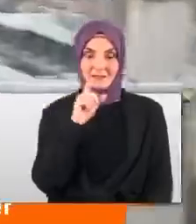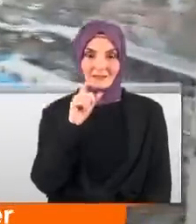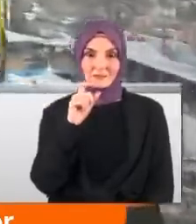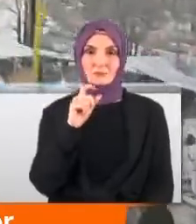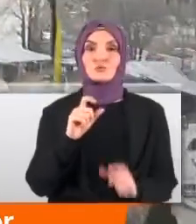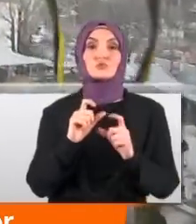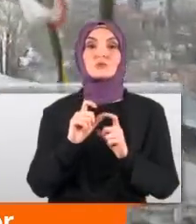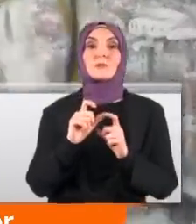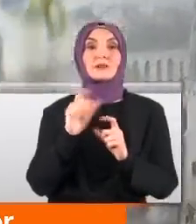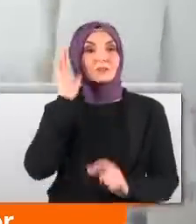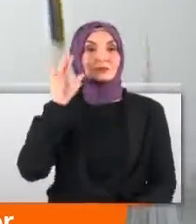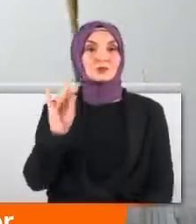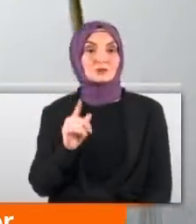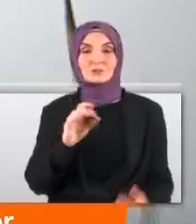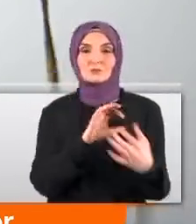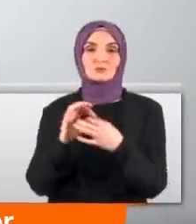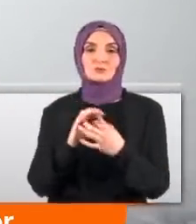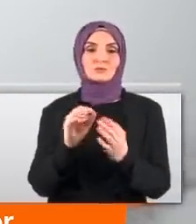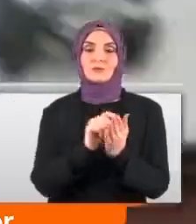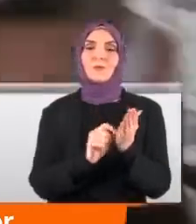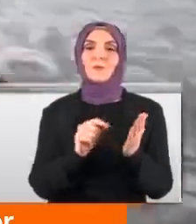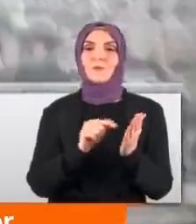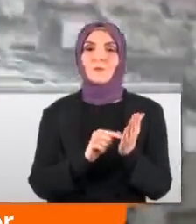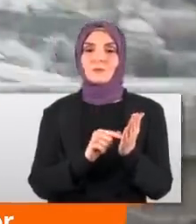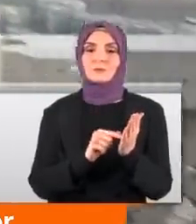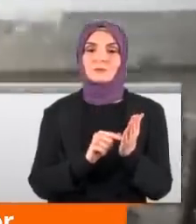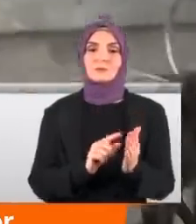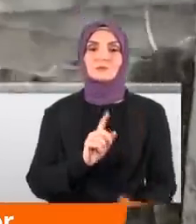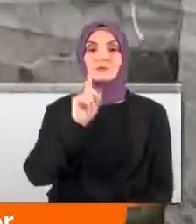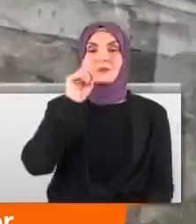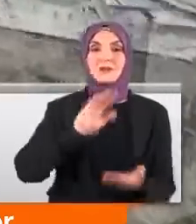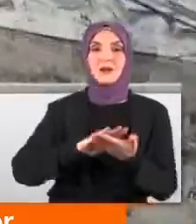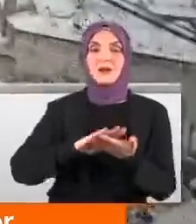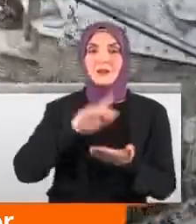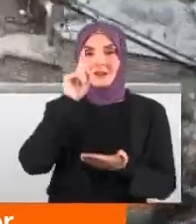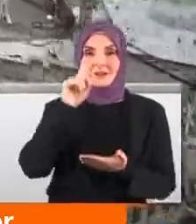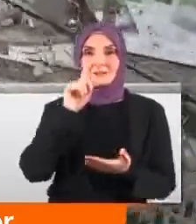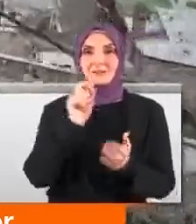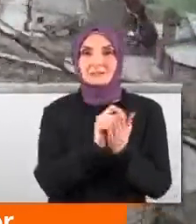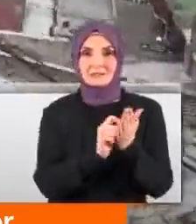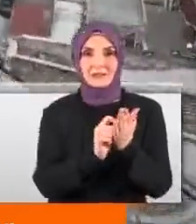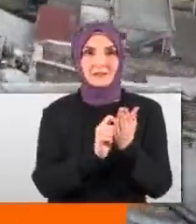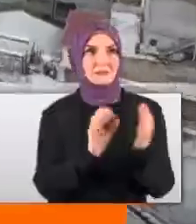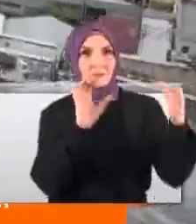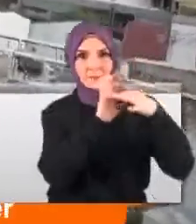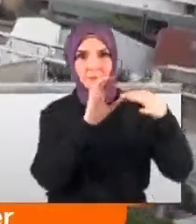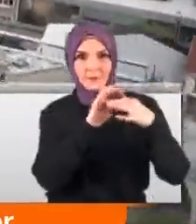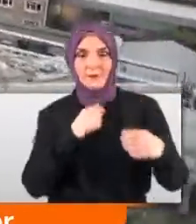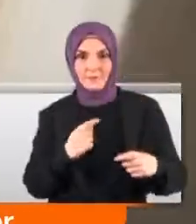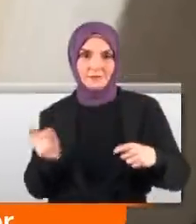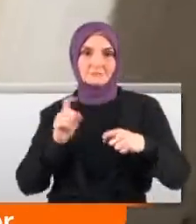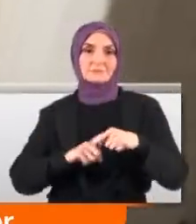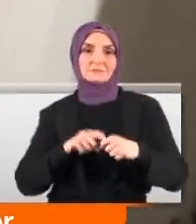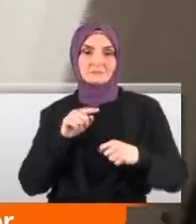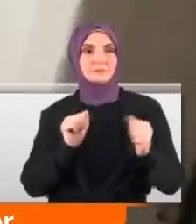yazıları. Yukarıdan aşağı arkadaşlar yazıyı takıyor. Ben de buradan kancaya takıyorum. İleri sürüyoruz. Çalışıyoruz. Bir şeyler üretmeye